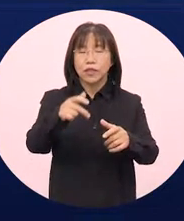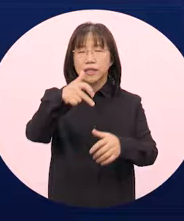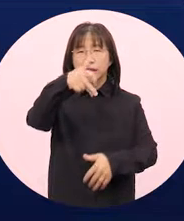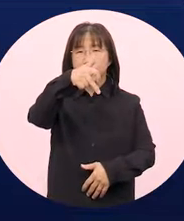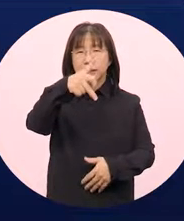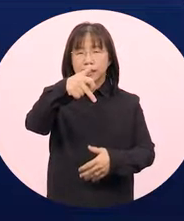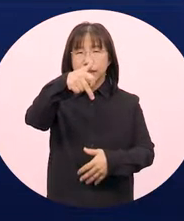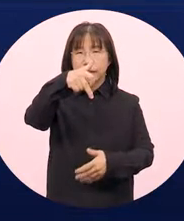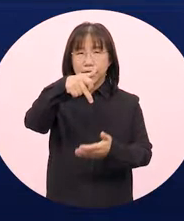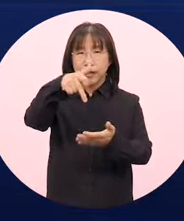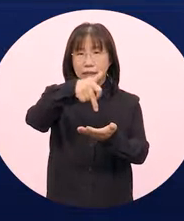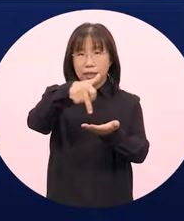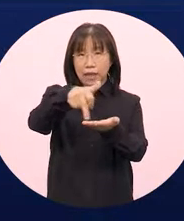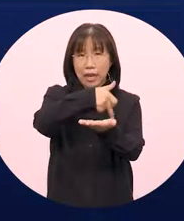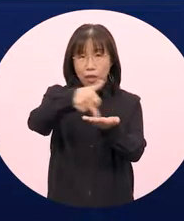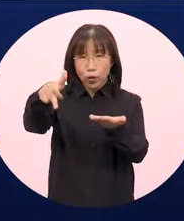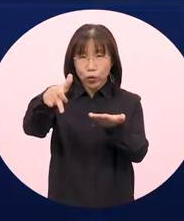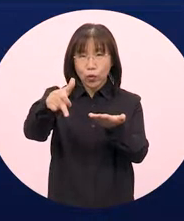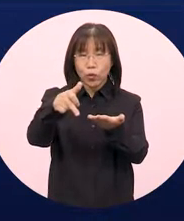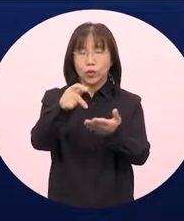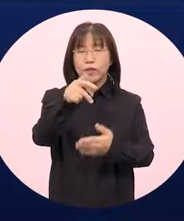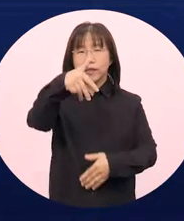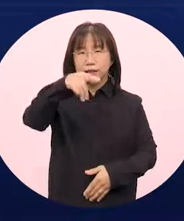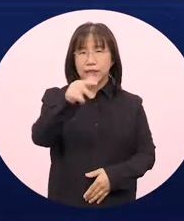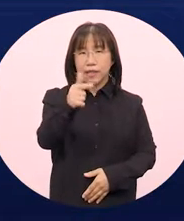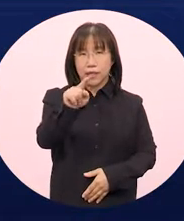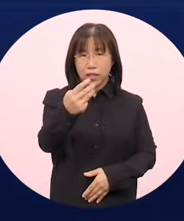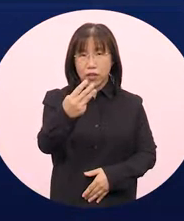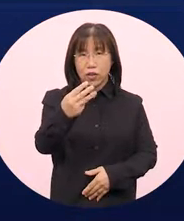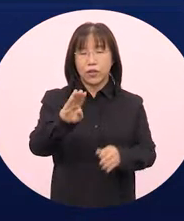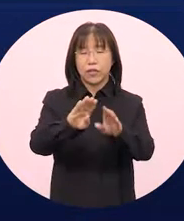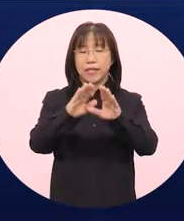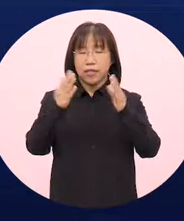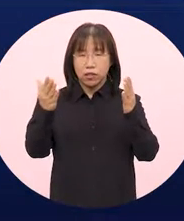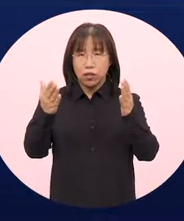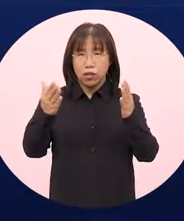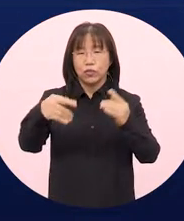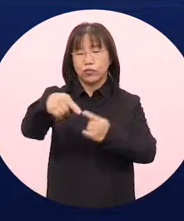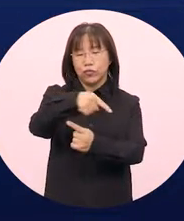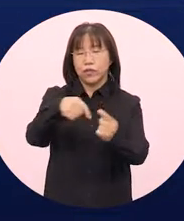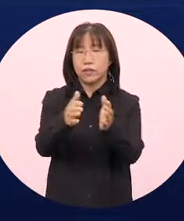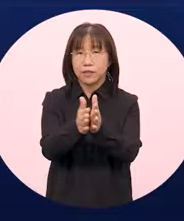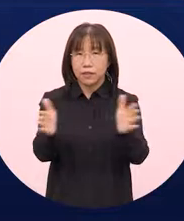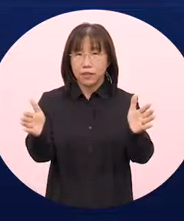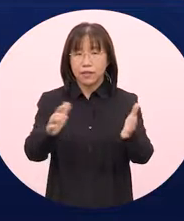강서구가 강서구청 카카오톡 채널을 공식 개설하고 본격적인 운영에 나섭니다.